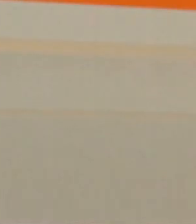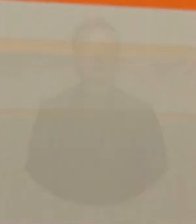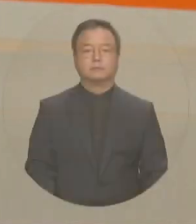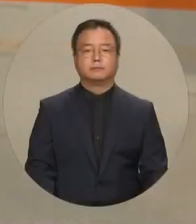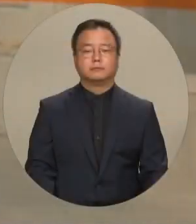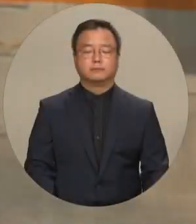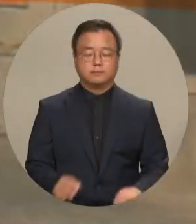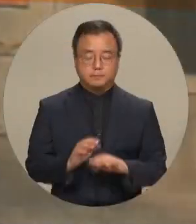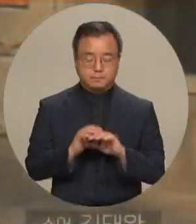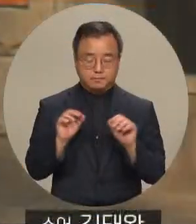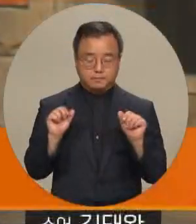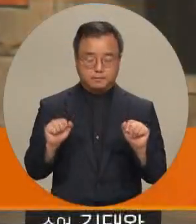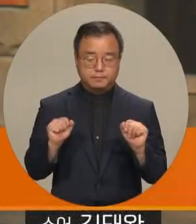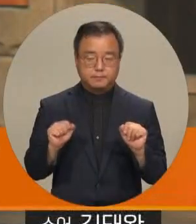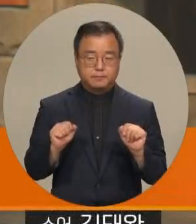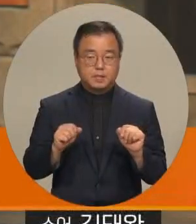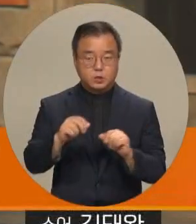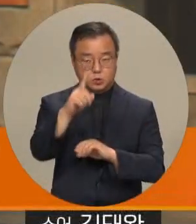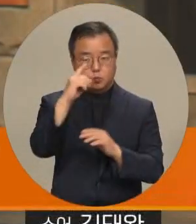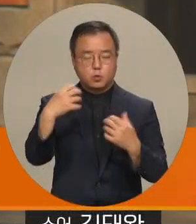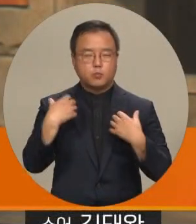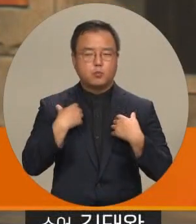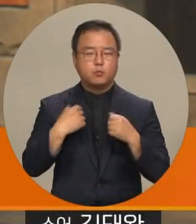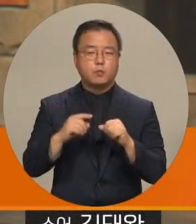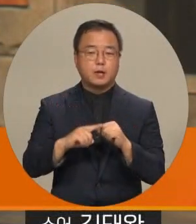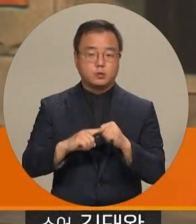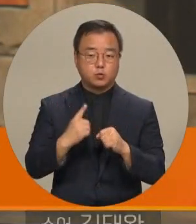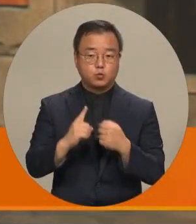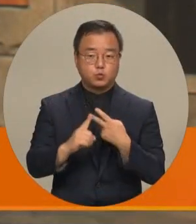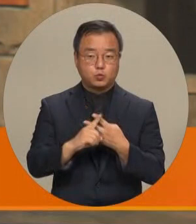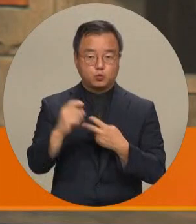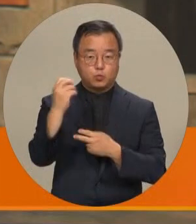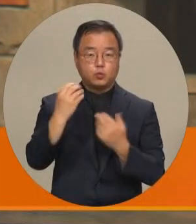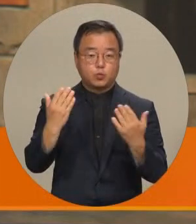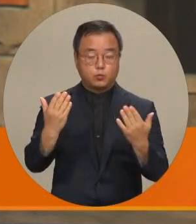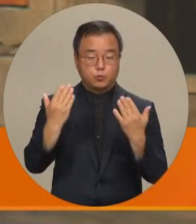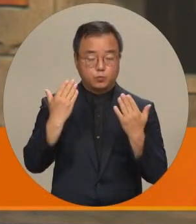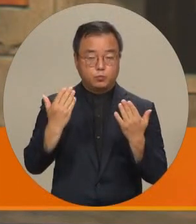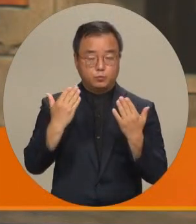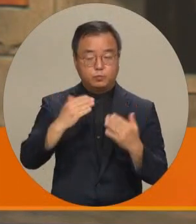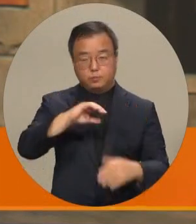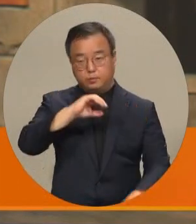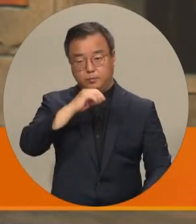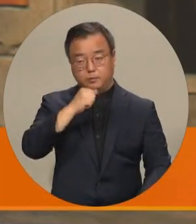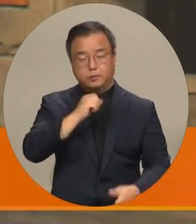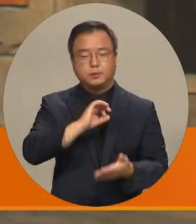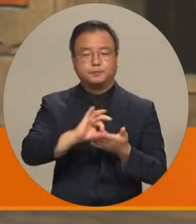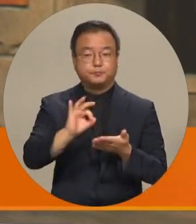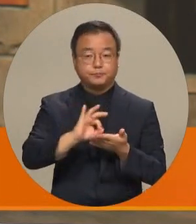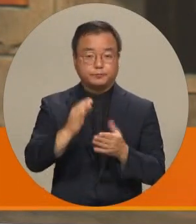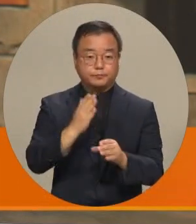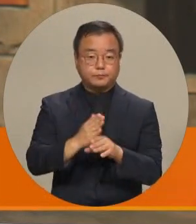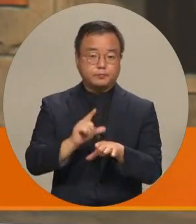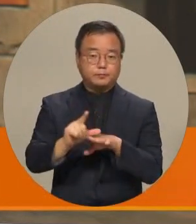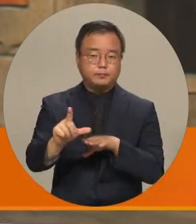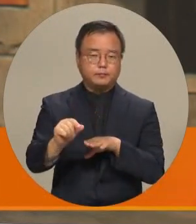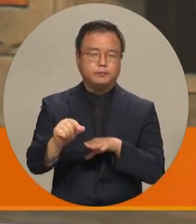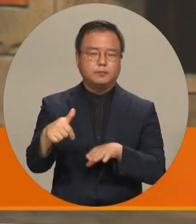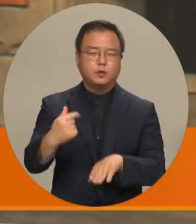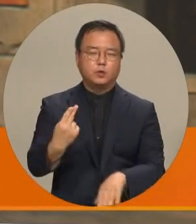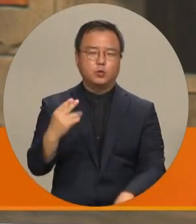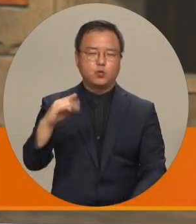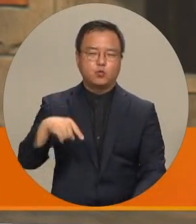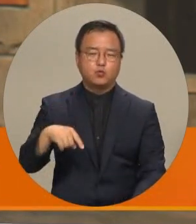정부가 초중등 교육 예산으로 쓰이는 지방교육재정 교부금의 개편 방침을 밝힌 뒤이 시도교육청들과